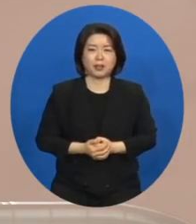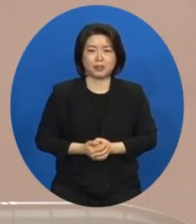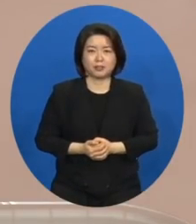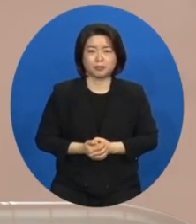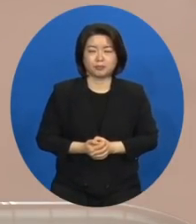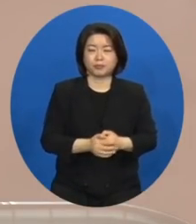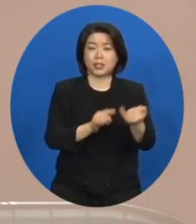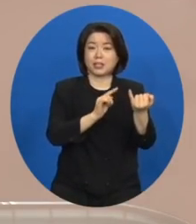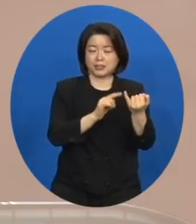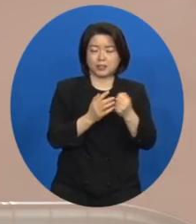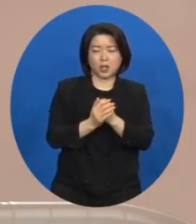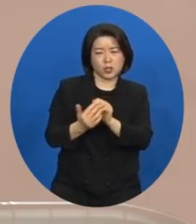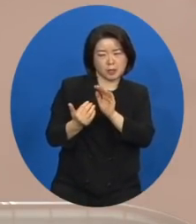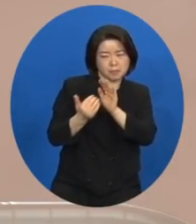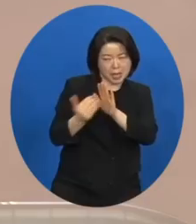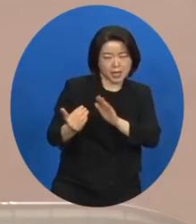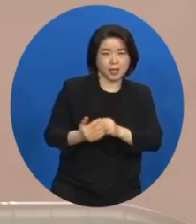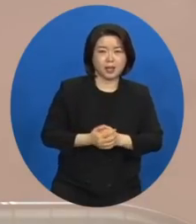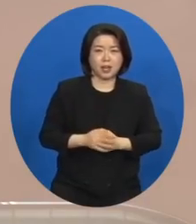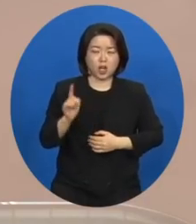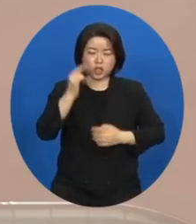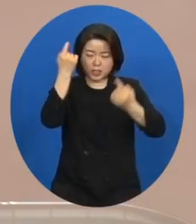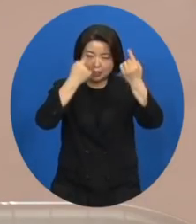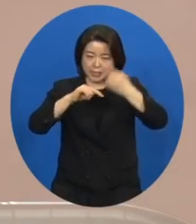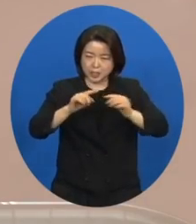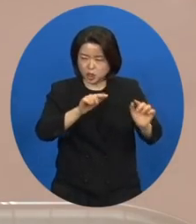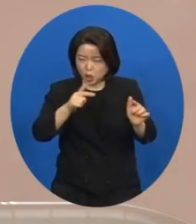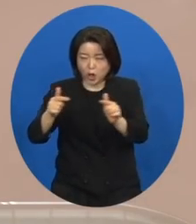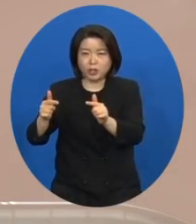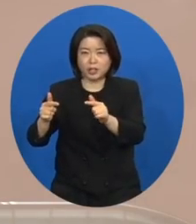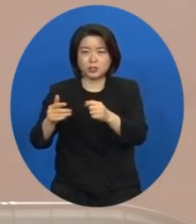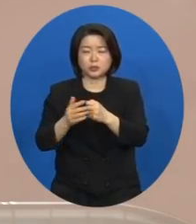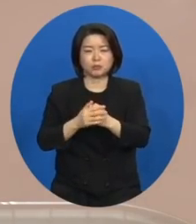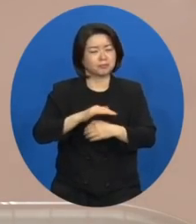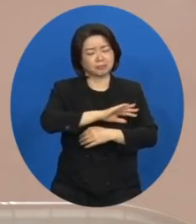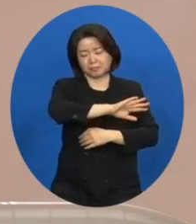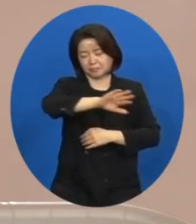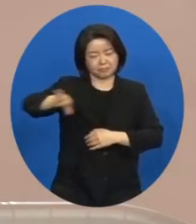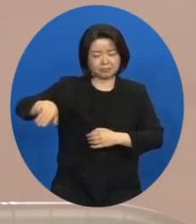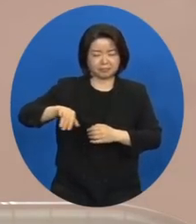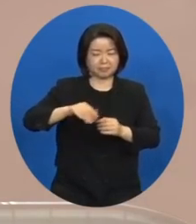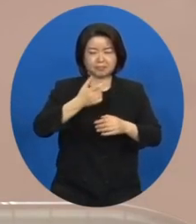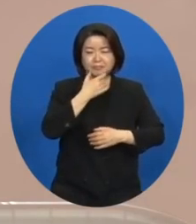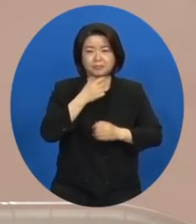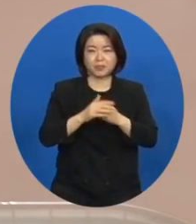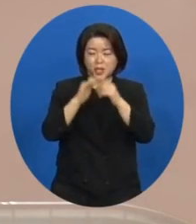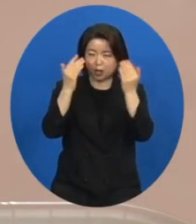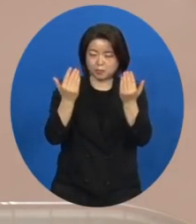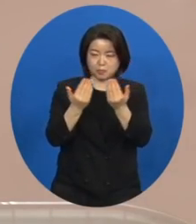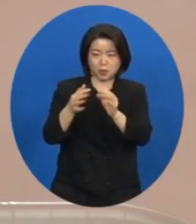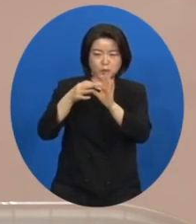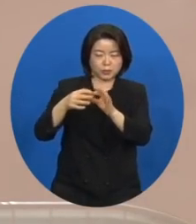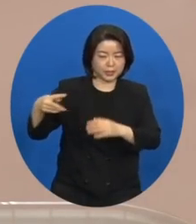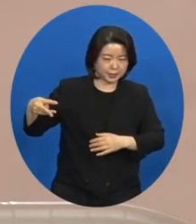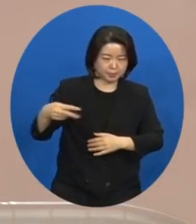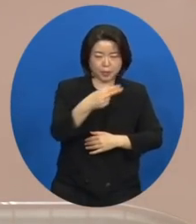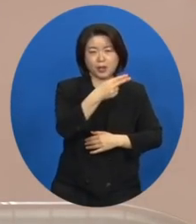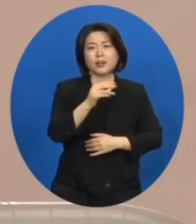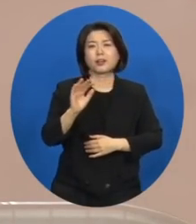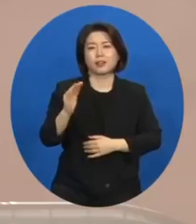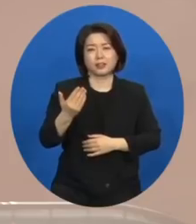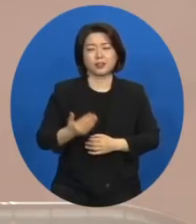어떤 거 절감 어떤 상처 들로 인하여 서 이제는 다 싫다 모든 관계를 다 끊어 버리게 되는